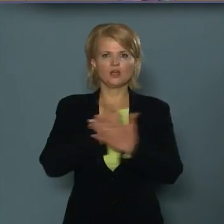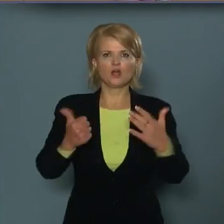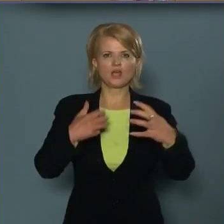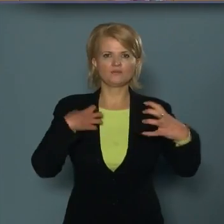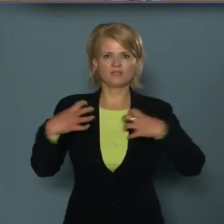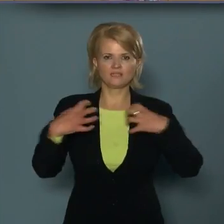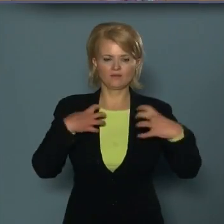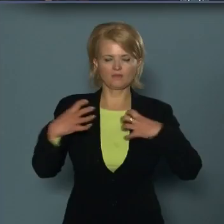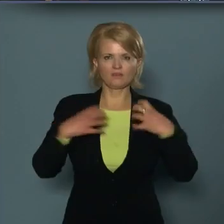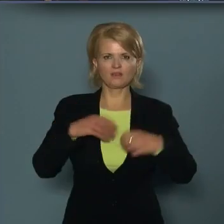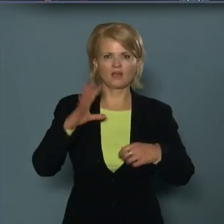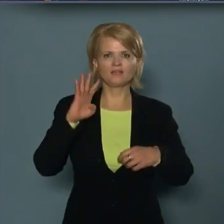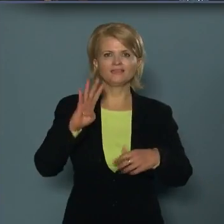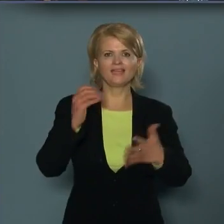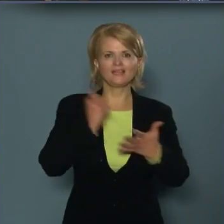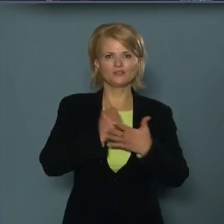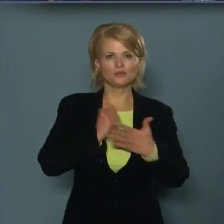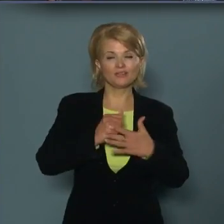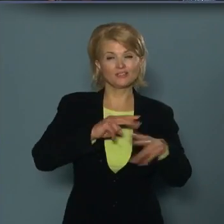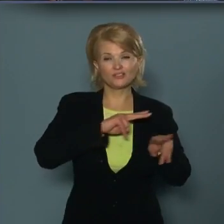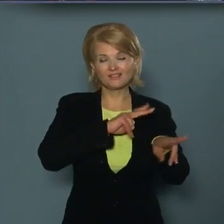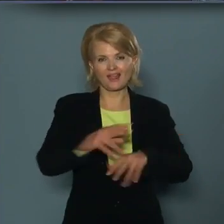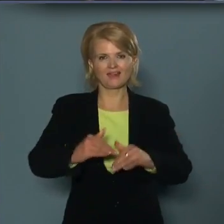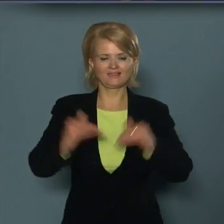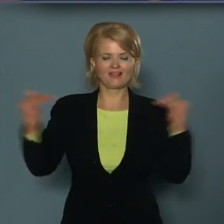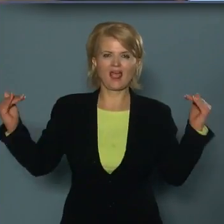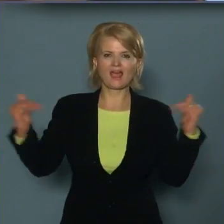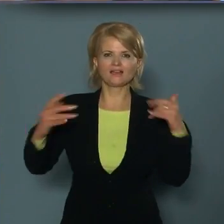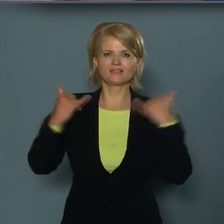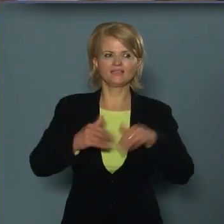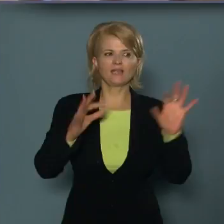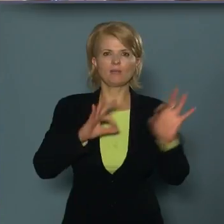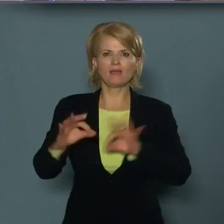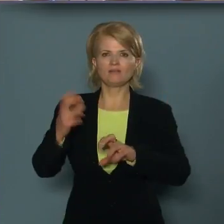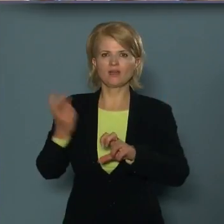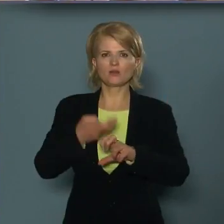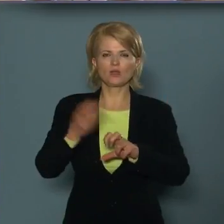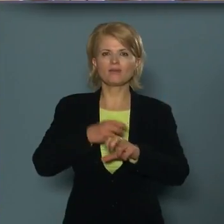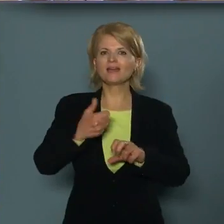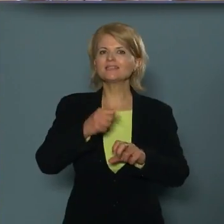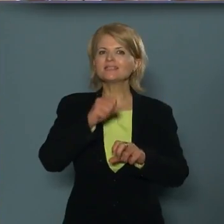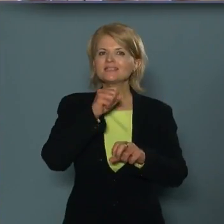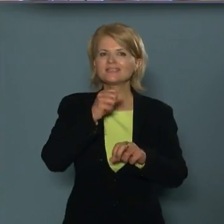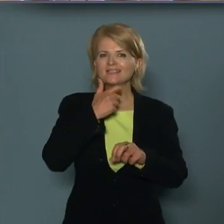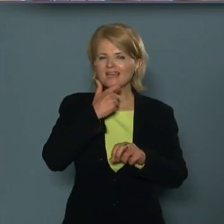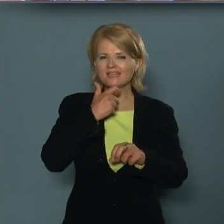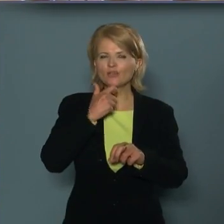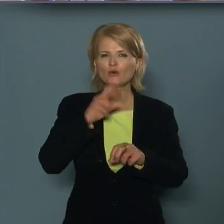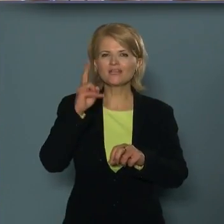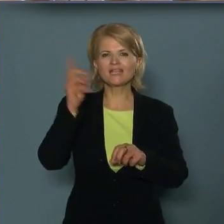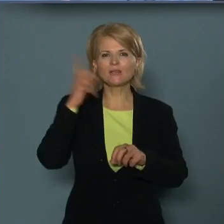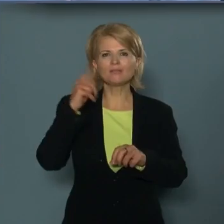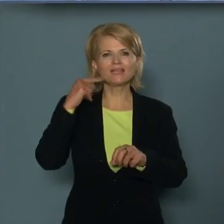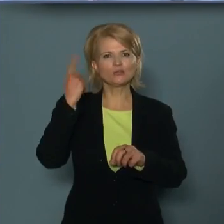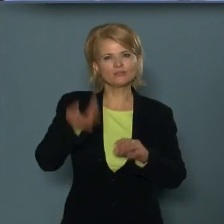közel 60 színpadi produkció, 4 zsűri és telt ház. Az idén is megrendezett kőbányai Senior Ki mit tud elődöntőjén